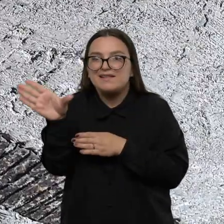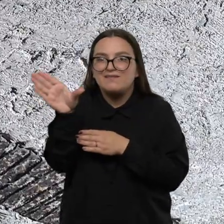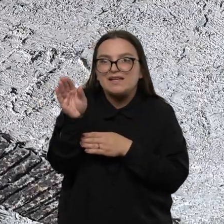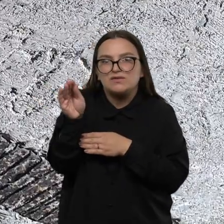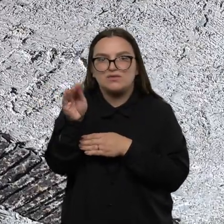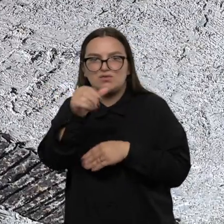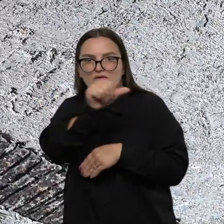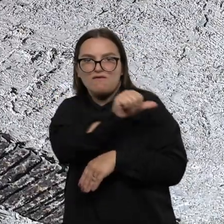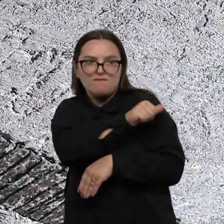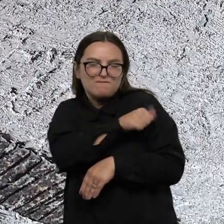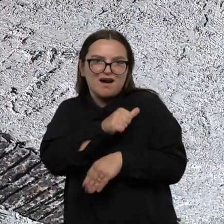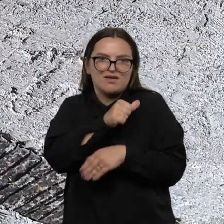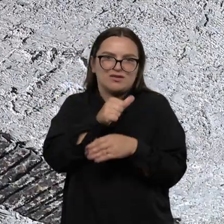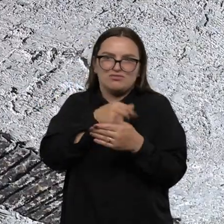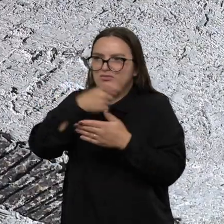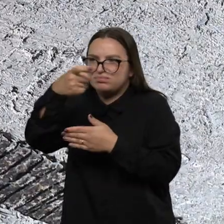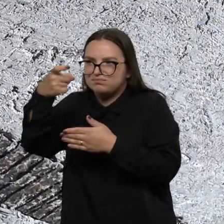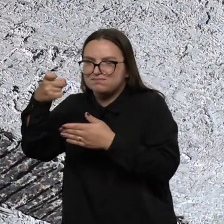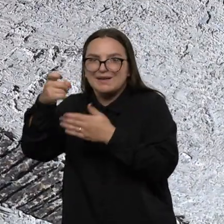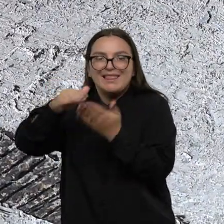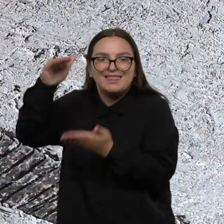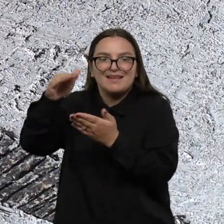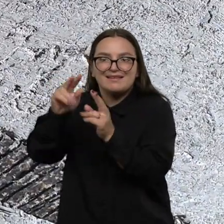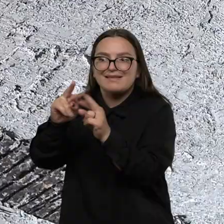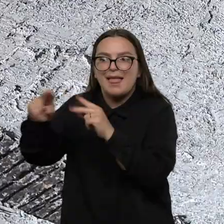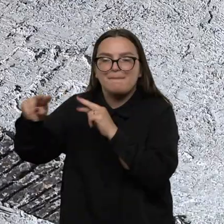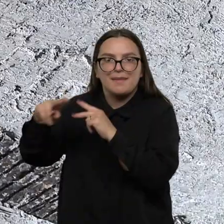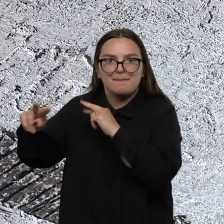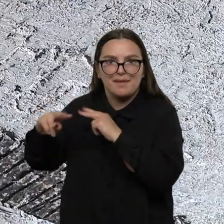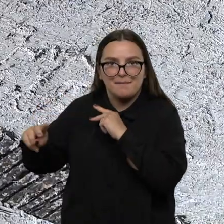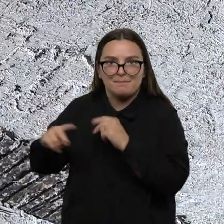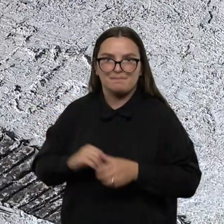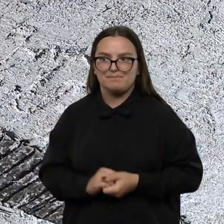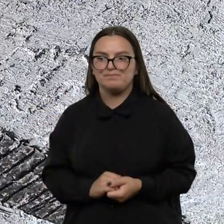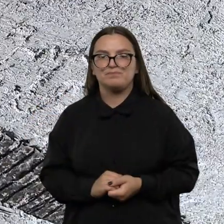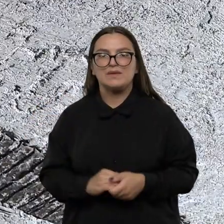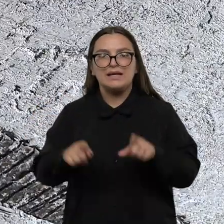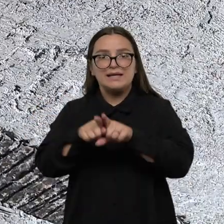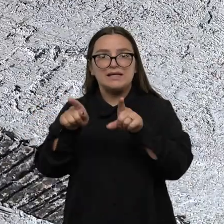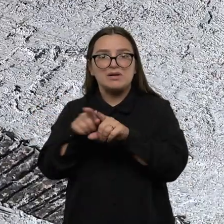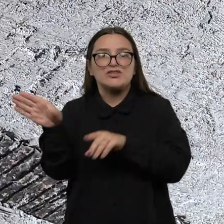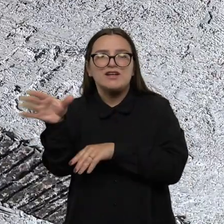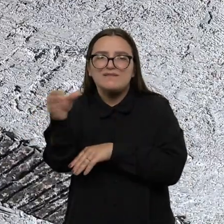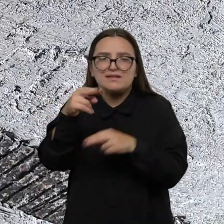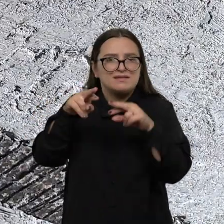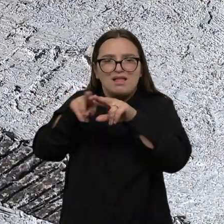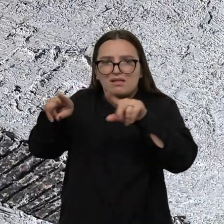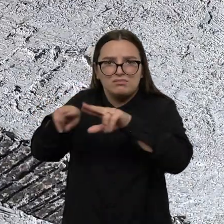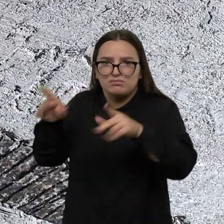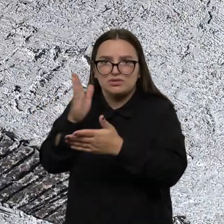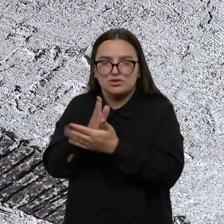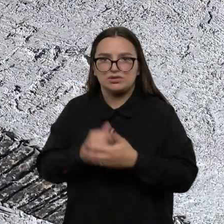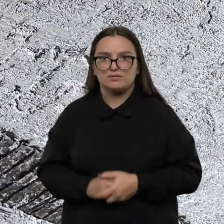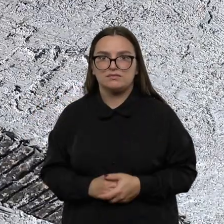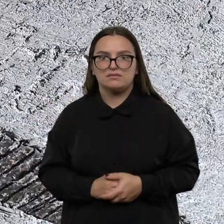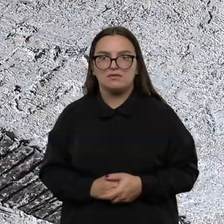tas plotis yra tokio pačio kaip ir šitos vielutės. Ir jie visi beveik vienodo